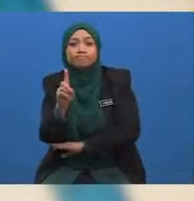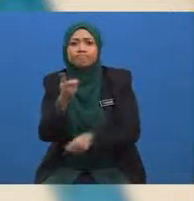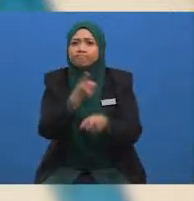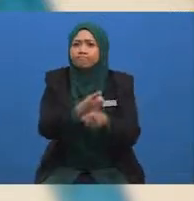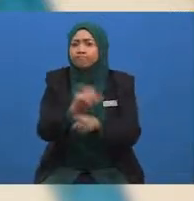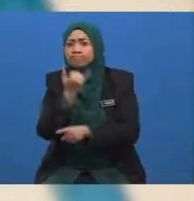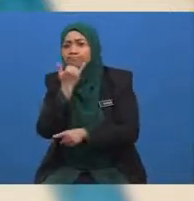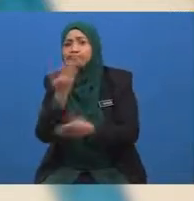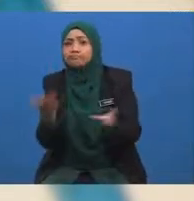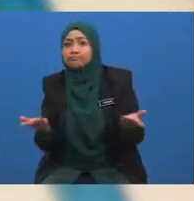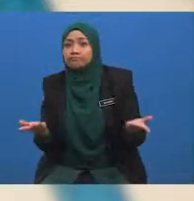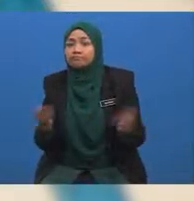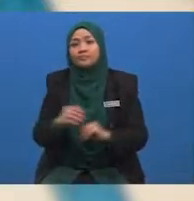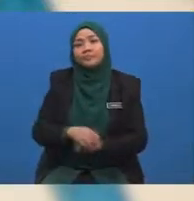Jawapannya,